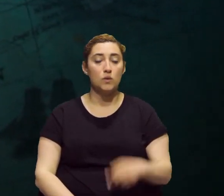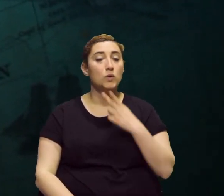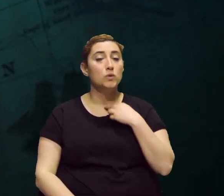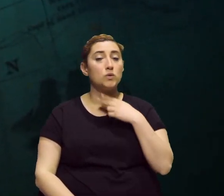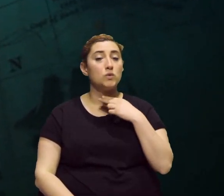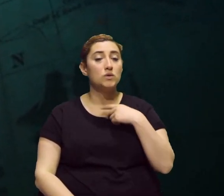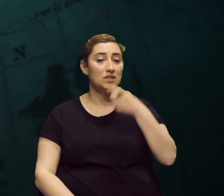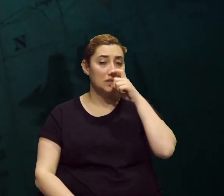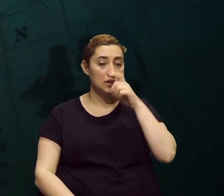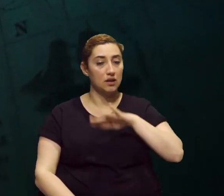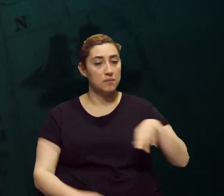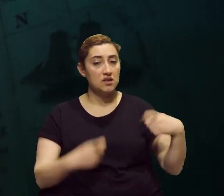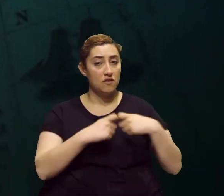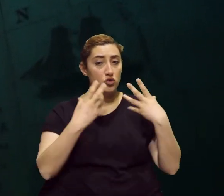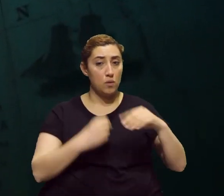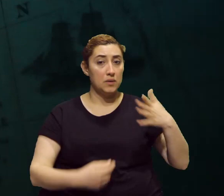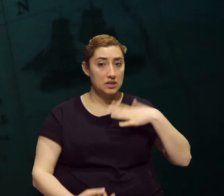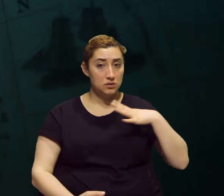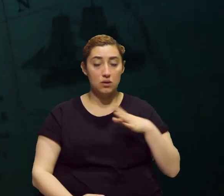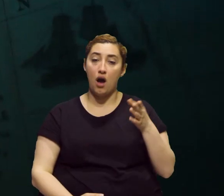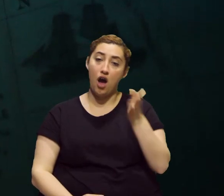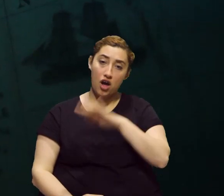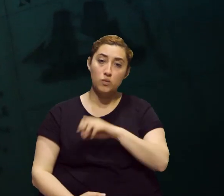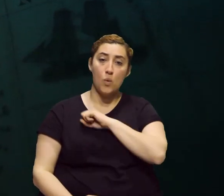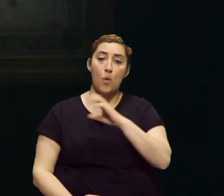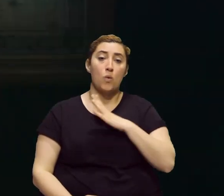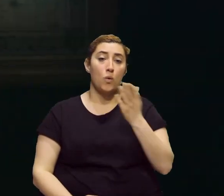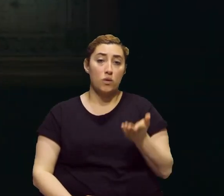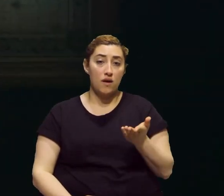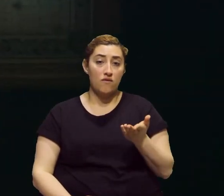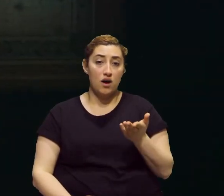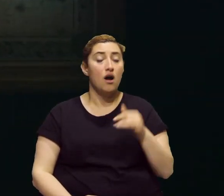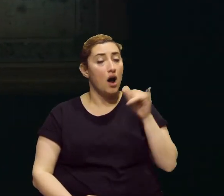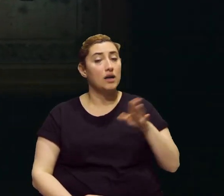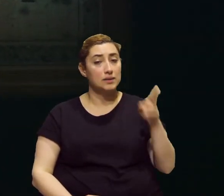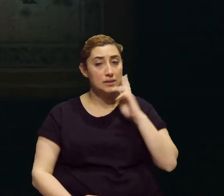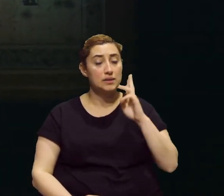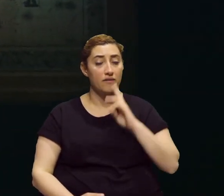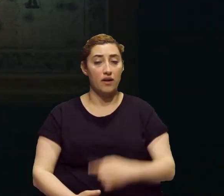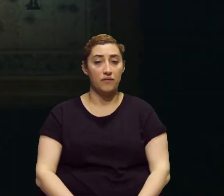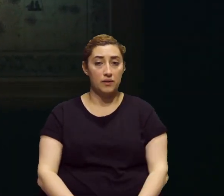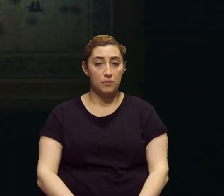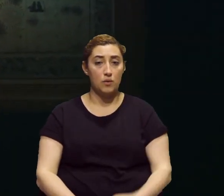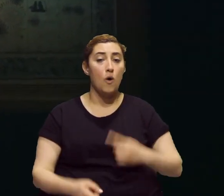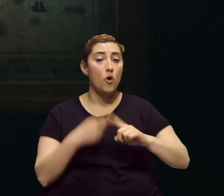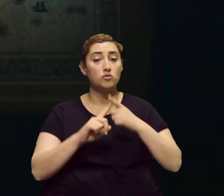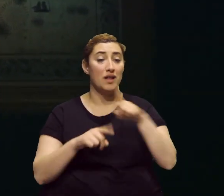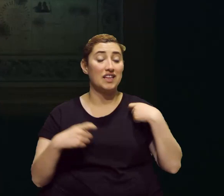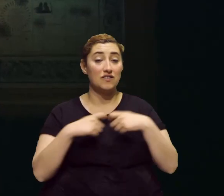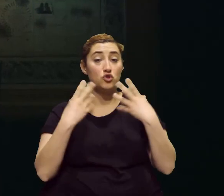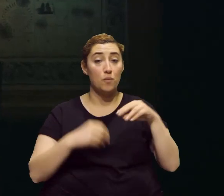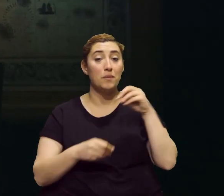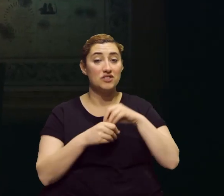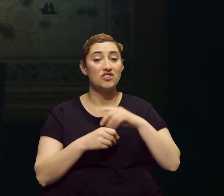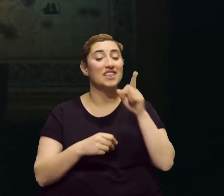Rus çarı bir yandan savaşmak istiyor, bir yandan da korkuyor. Haklısınız efendim. Osmanlılarla savaşmak